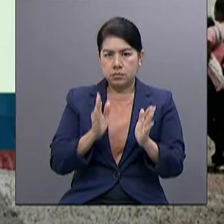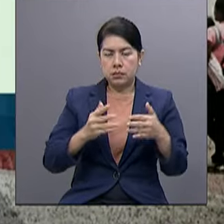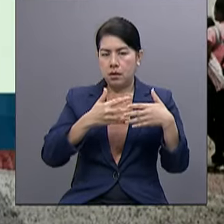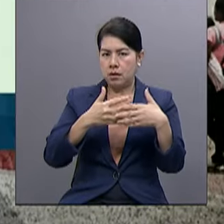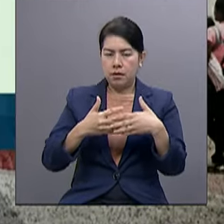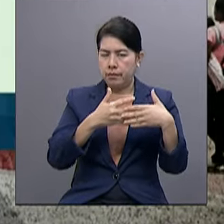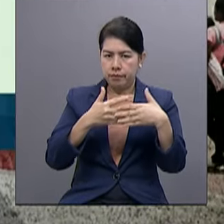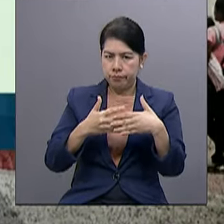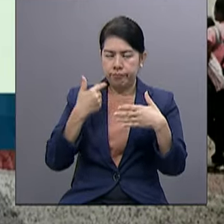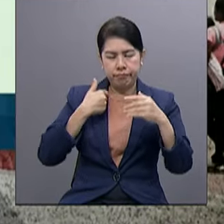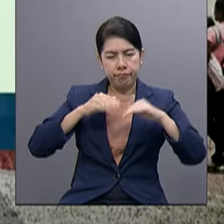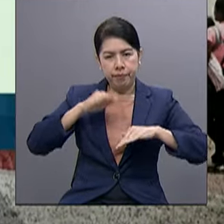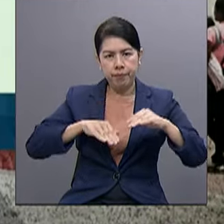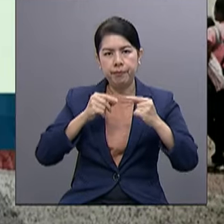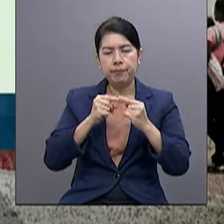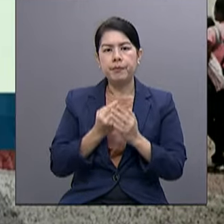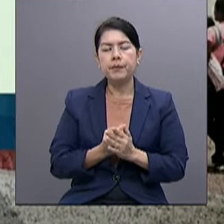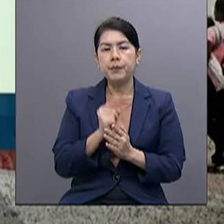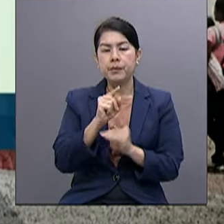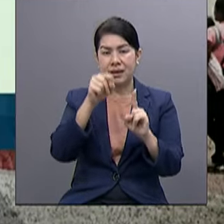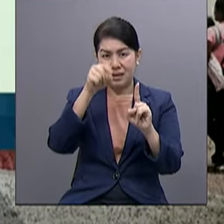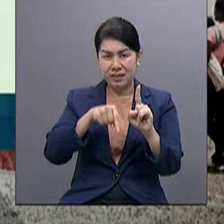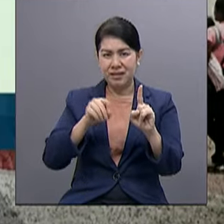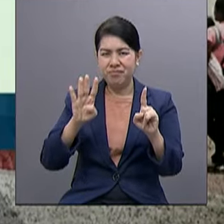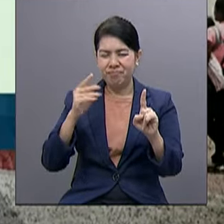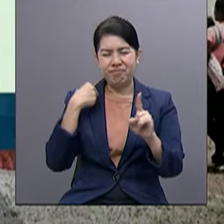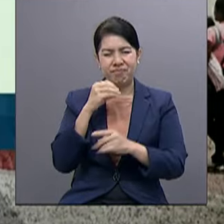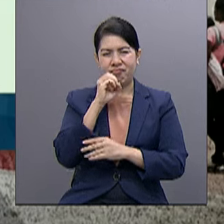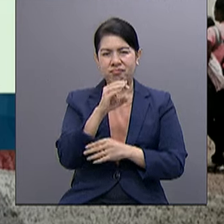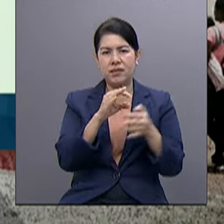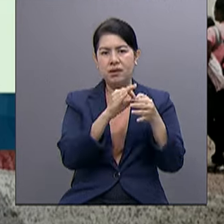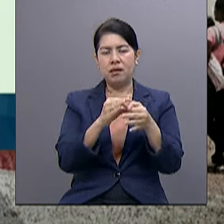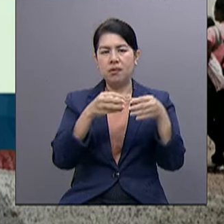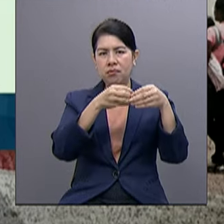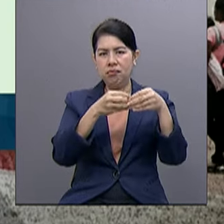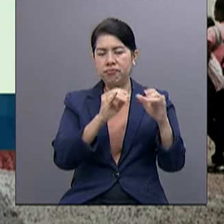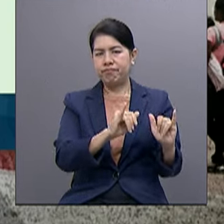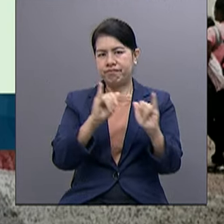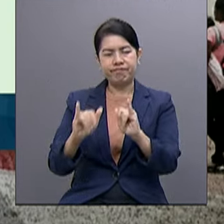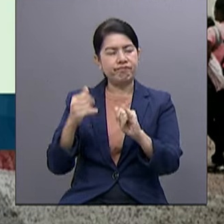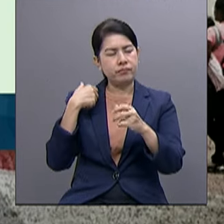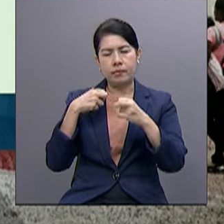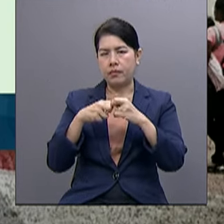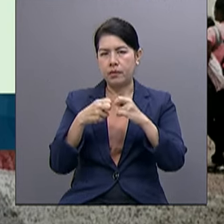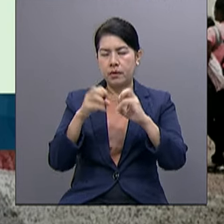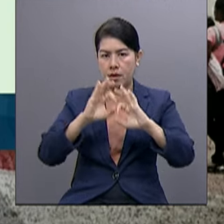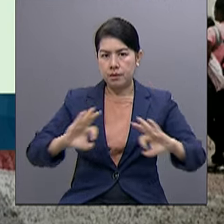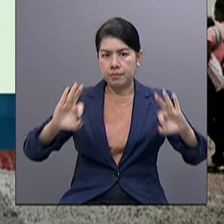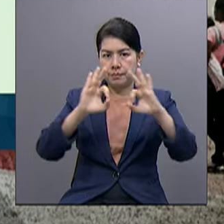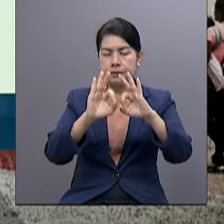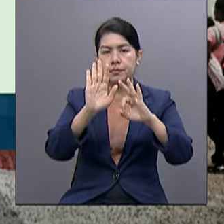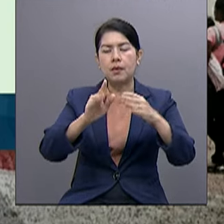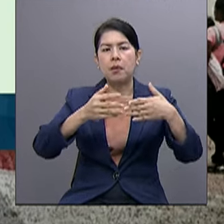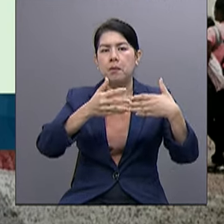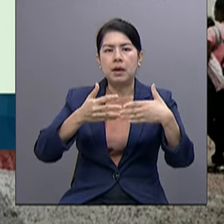มากกว่า1ใน4นะคะมองว่าประเด็นผู้อพยพเป็นประเด็นปัญหาที่สำคัญที่สุดติดต่อกันเป็น